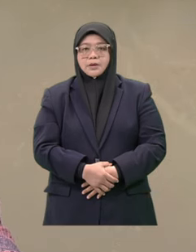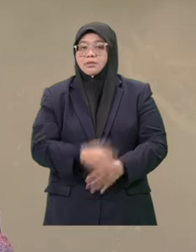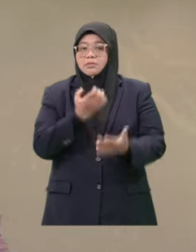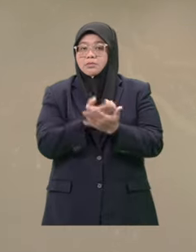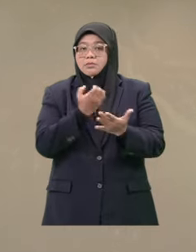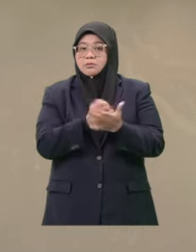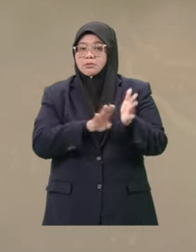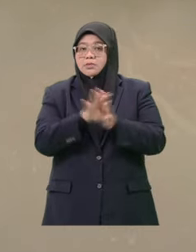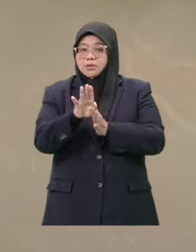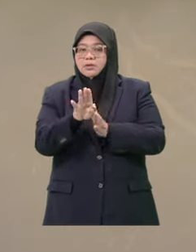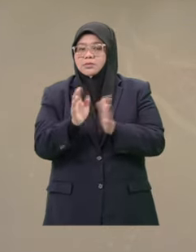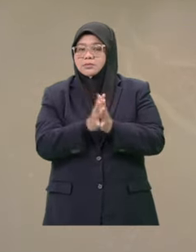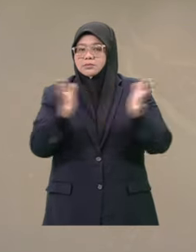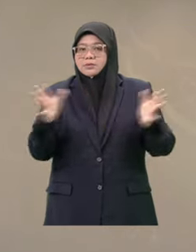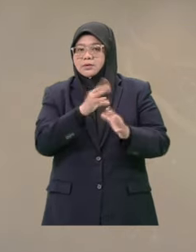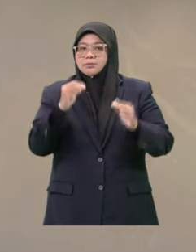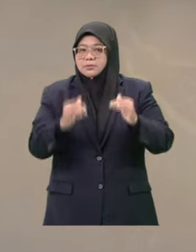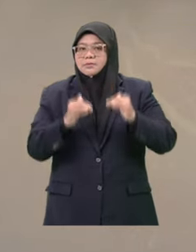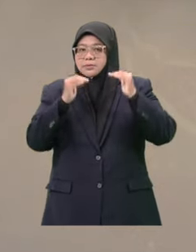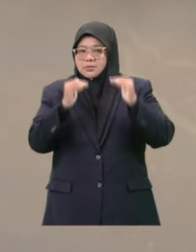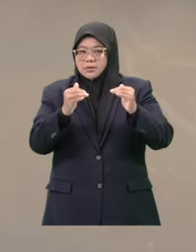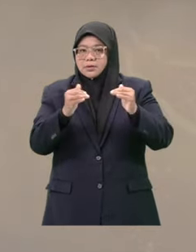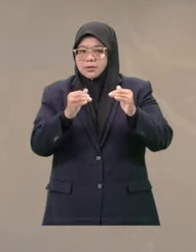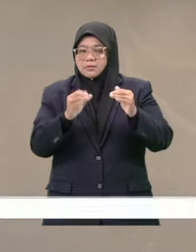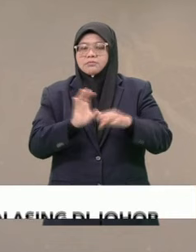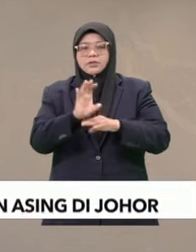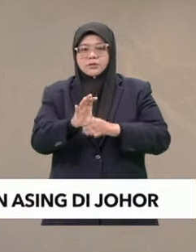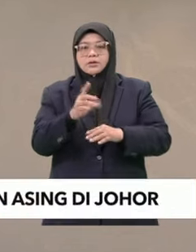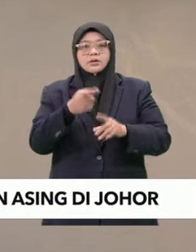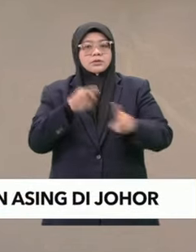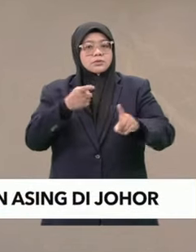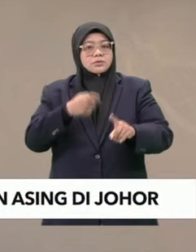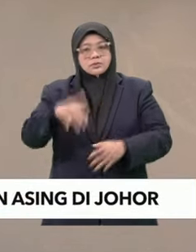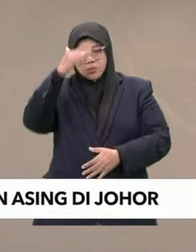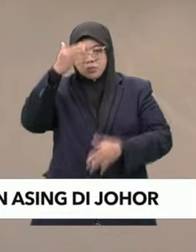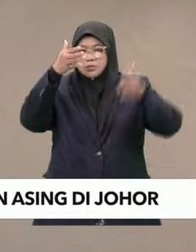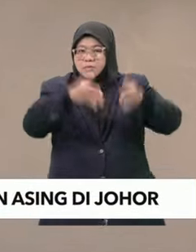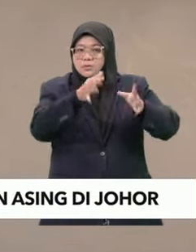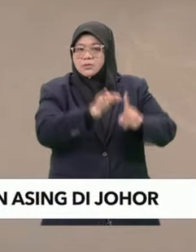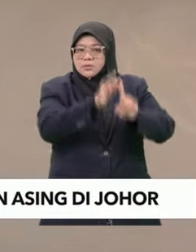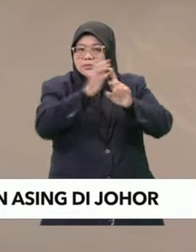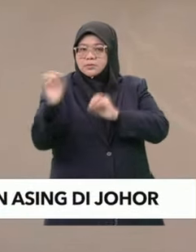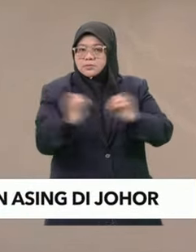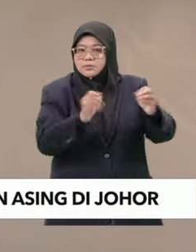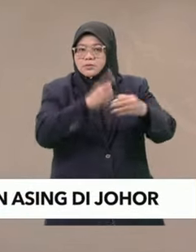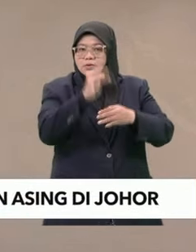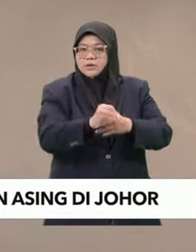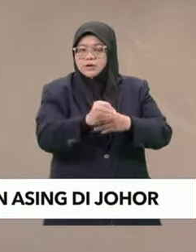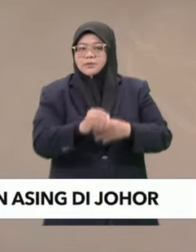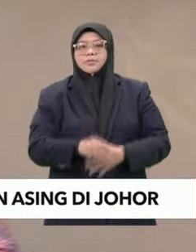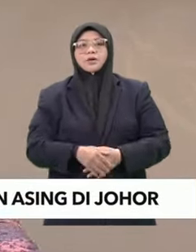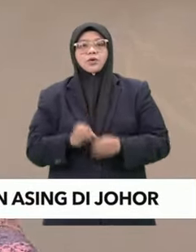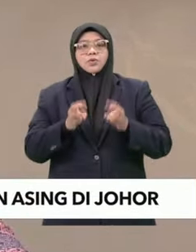Pertumbuhan ekonomi, pembangunan berskala besar dan peningkatan pelaburan asing di Johor menjadi fokus utama penganjuran program Road